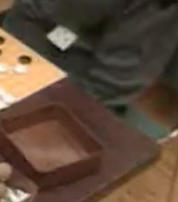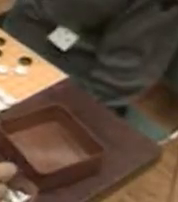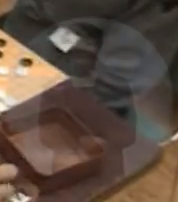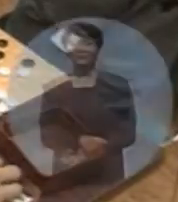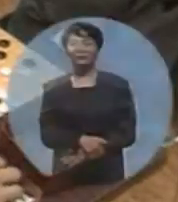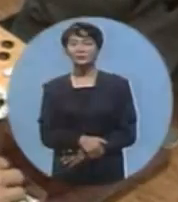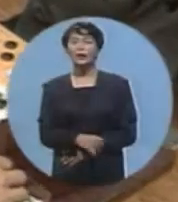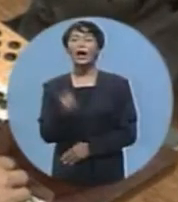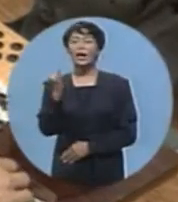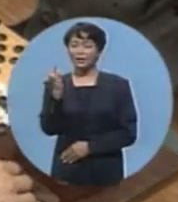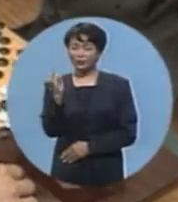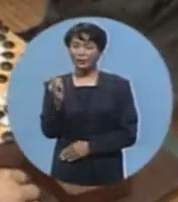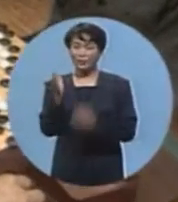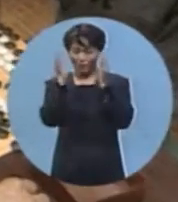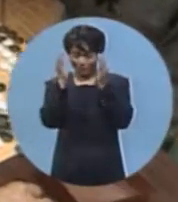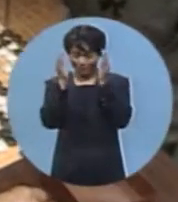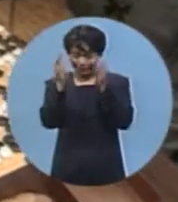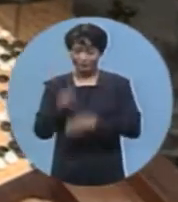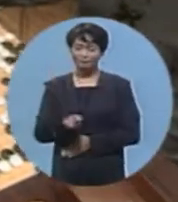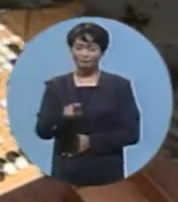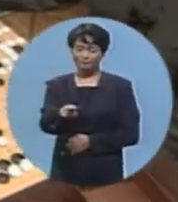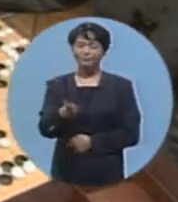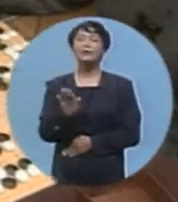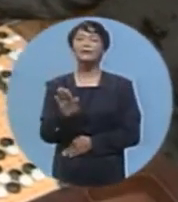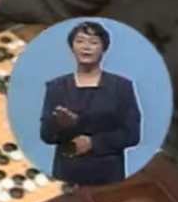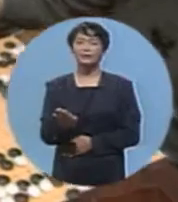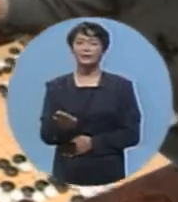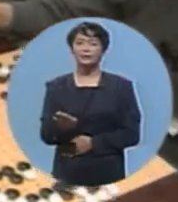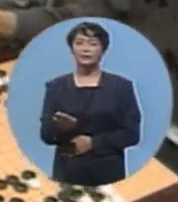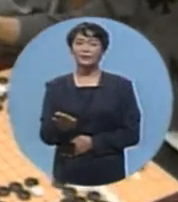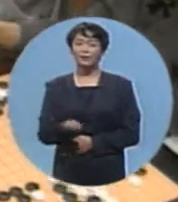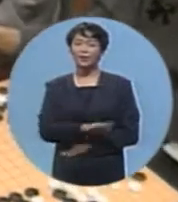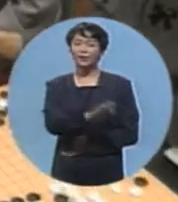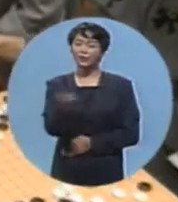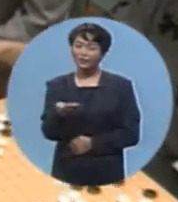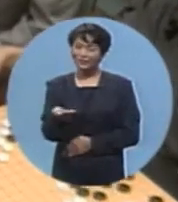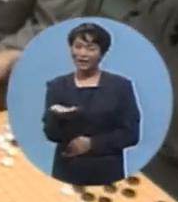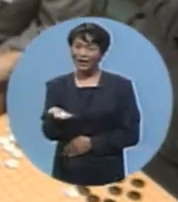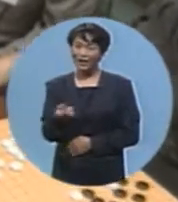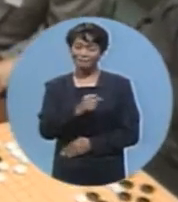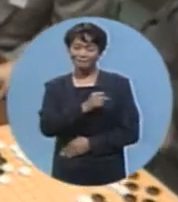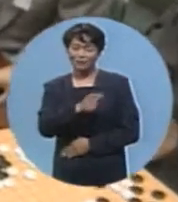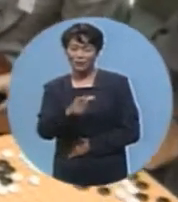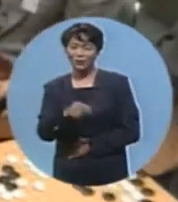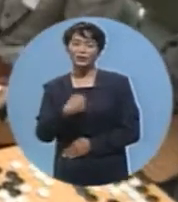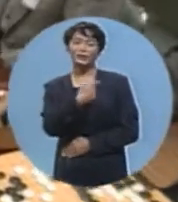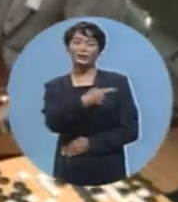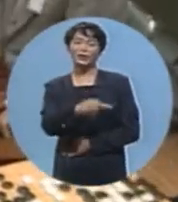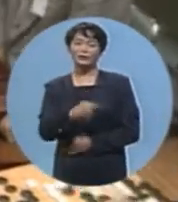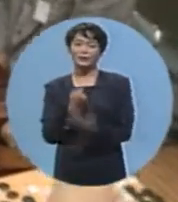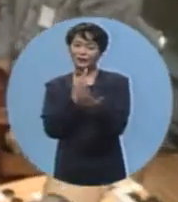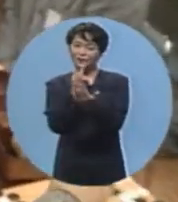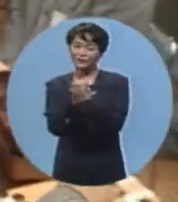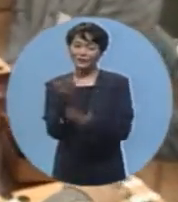お、女性も頑張ってますよ。どうですか、我と思わん方はぜひ参加なさってはどうでしょうか。